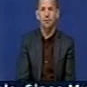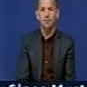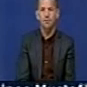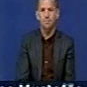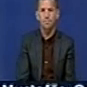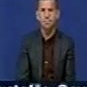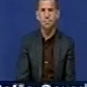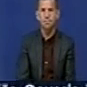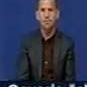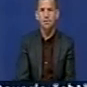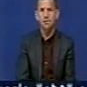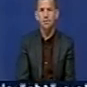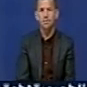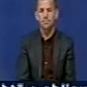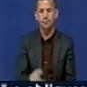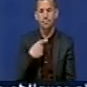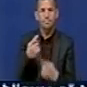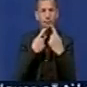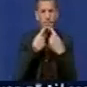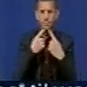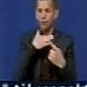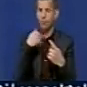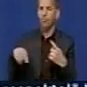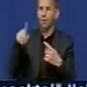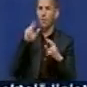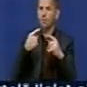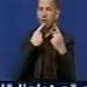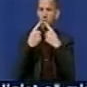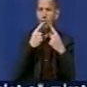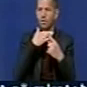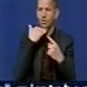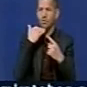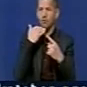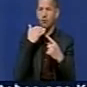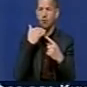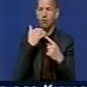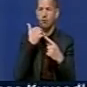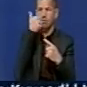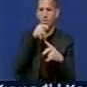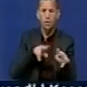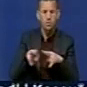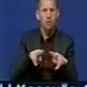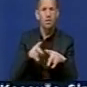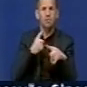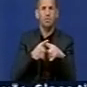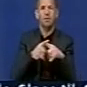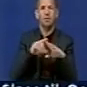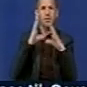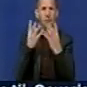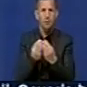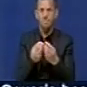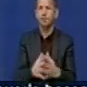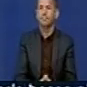Gjanat një pjesë të madhe i thanë kolegët, folën mjaft për gjanat cilët për gjykatën e për tribunalet